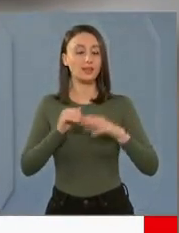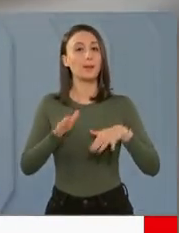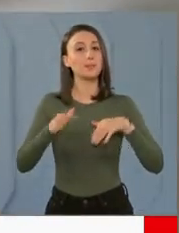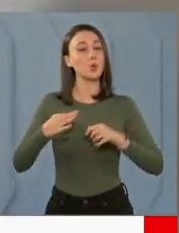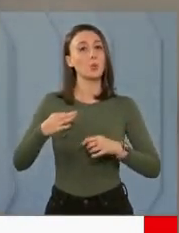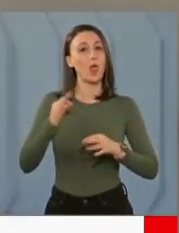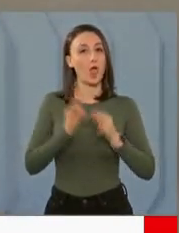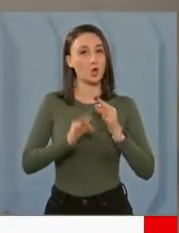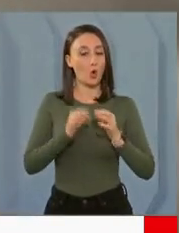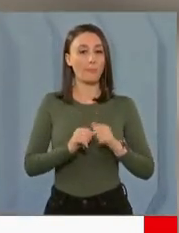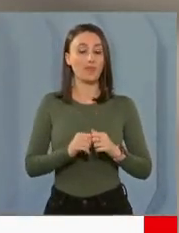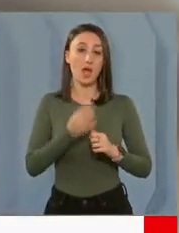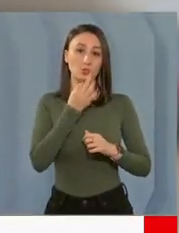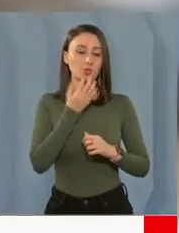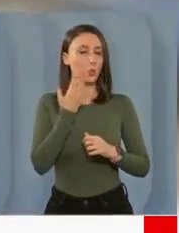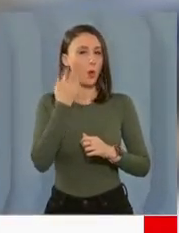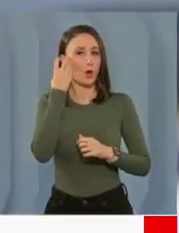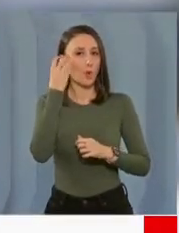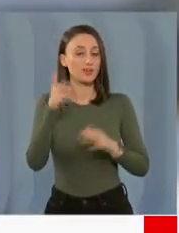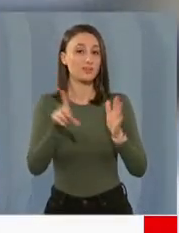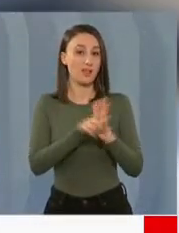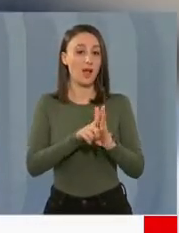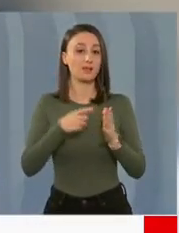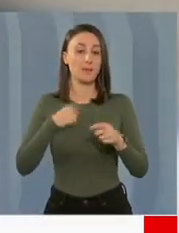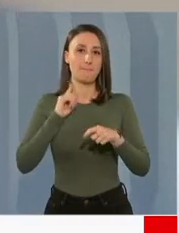Ministerul Economiei precizează că nu are competența legală